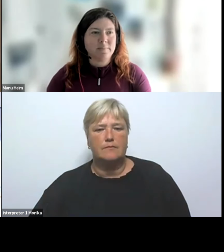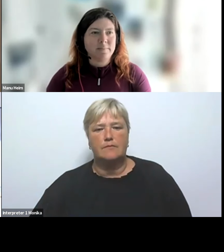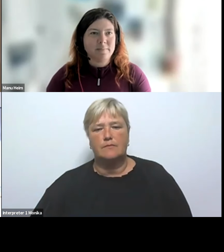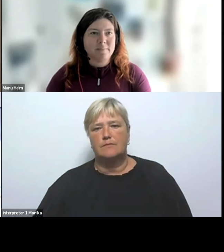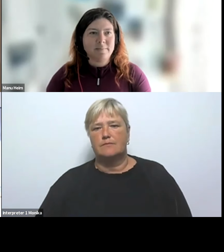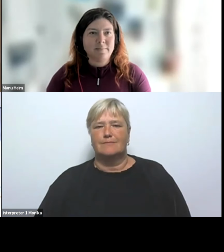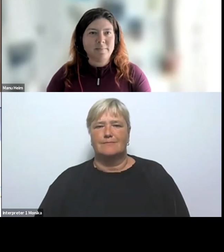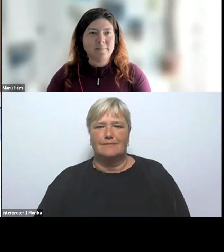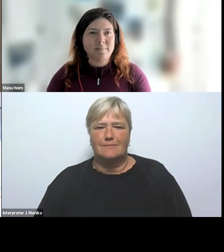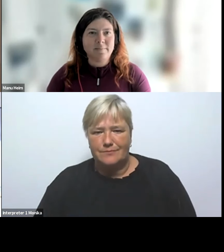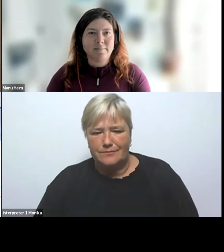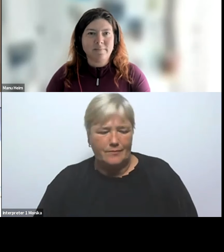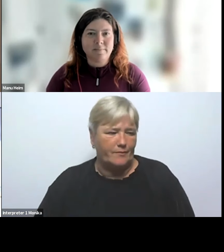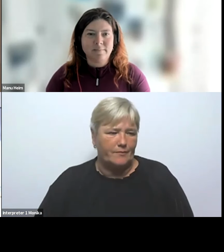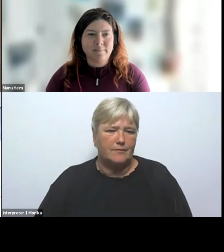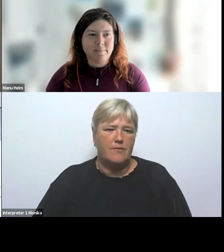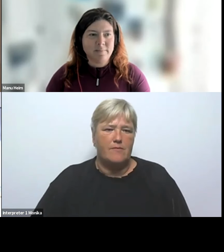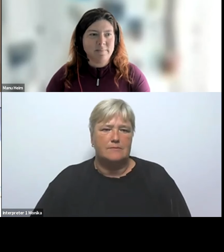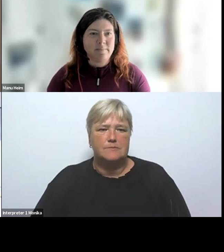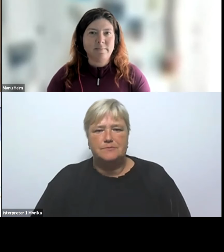Jawohl, super.